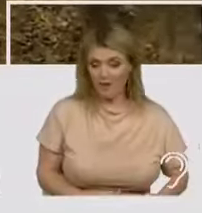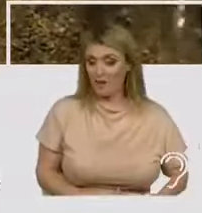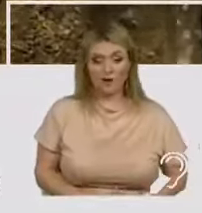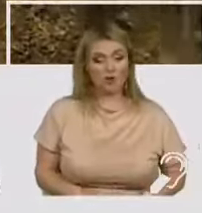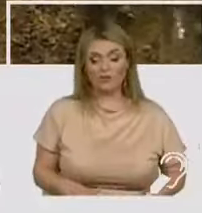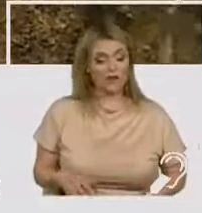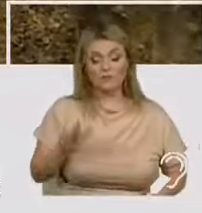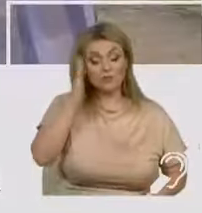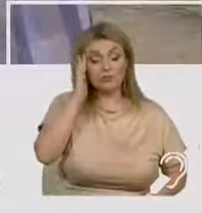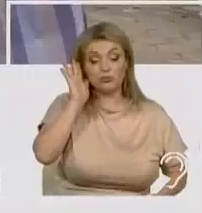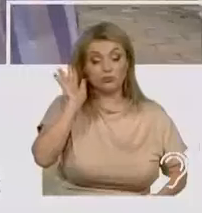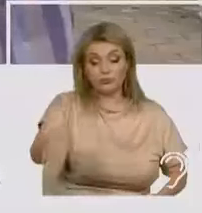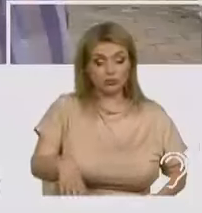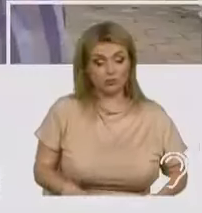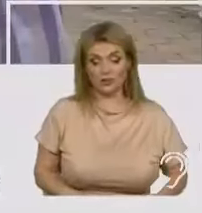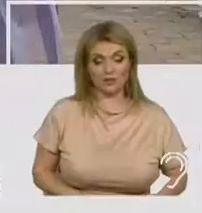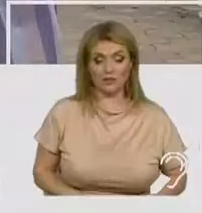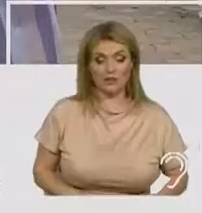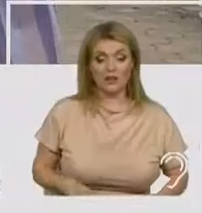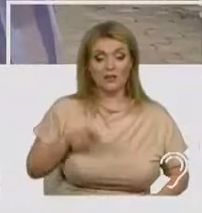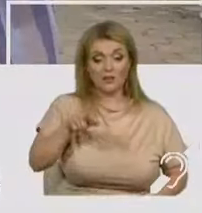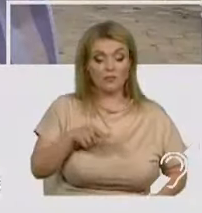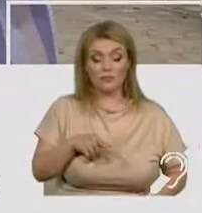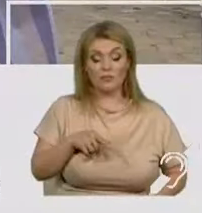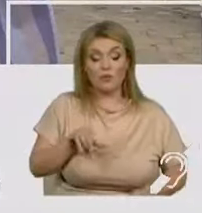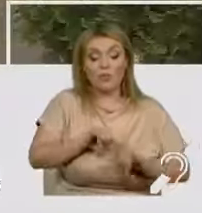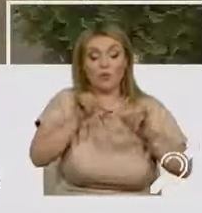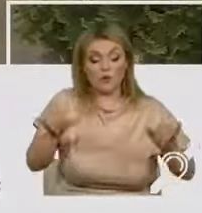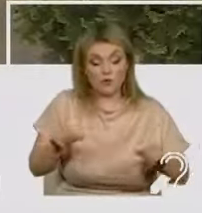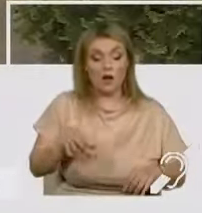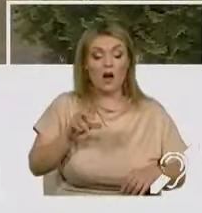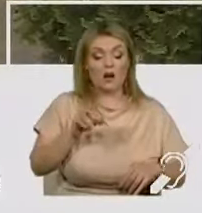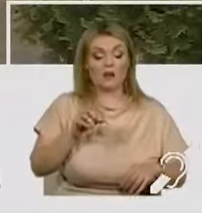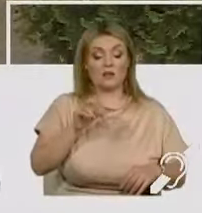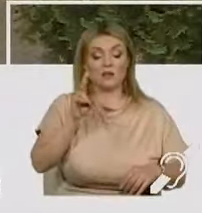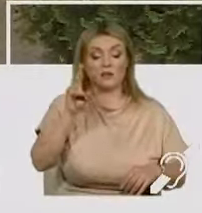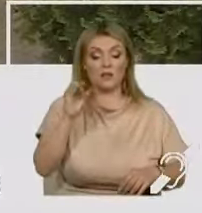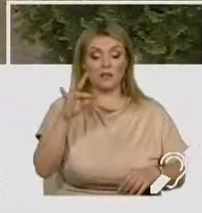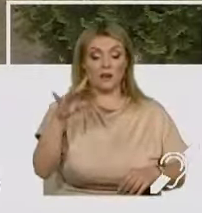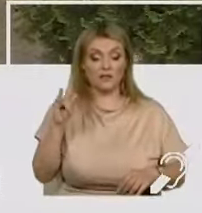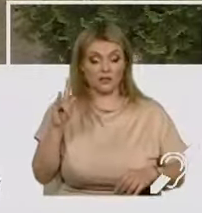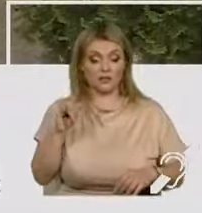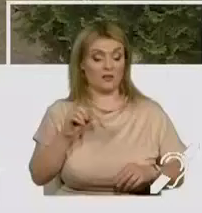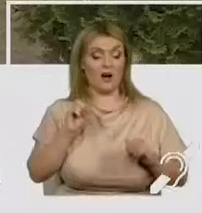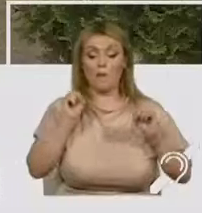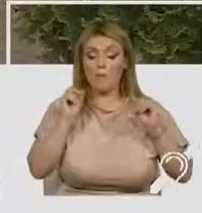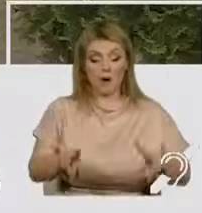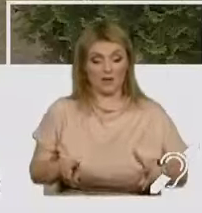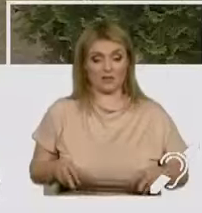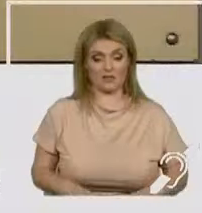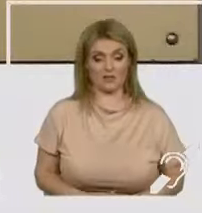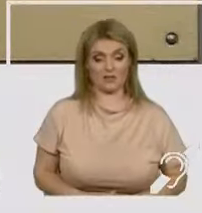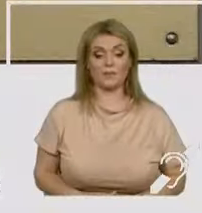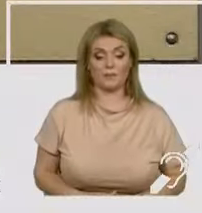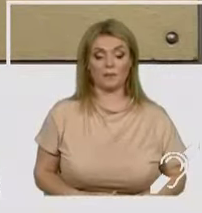0. Vă imaginați, e mai receptiv la conținutul sporit de nitrați în copii. Ei poate să dea intoxicații cu nitrați și poate să ducă până la